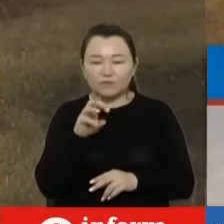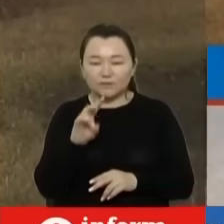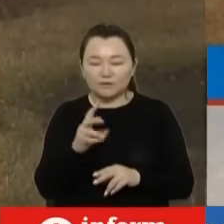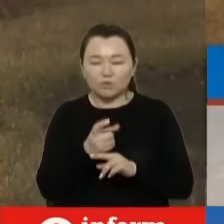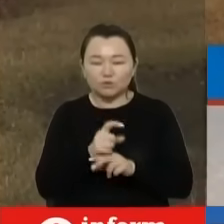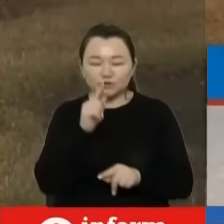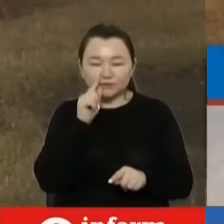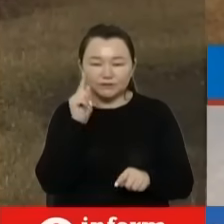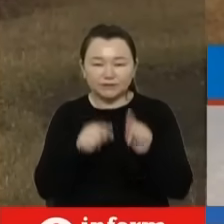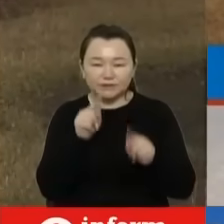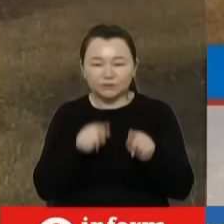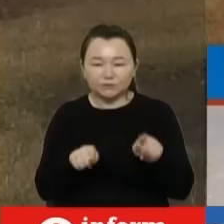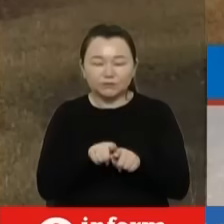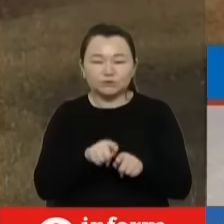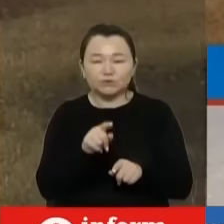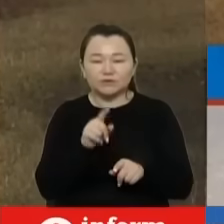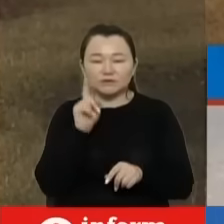өте сирек кездесетін